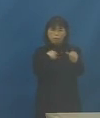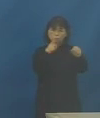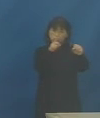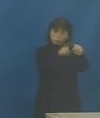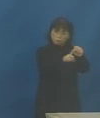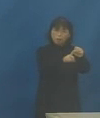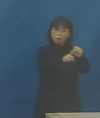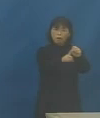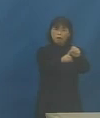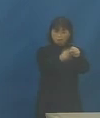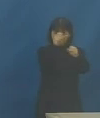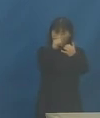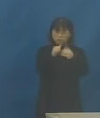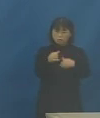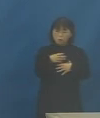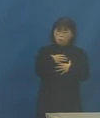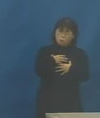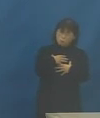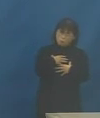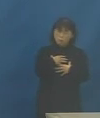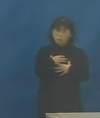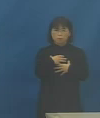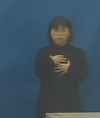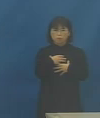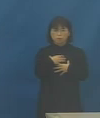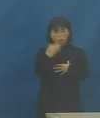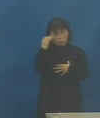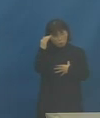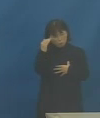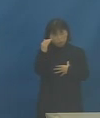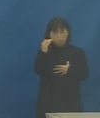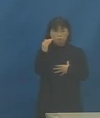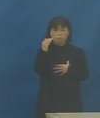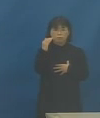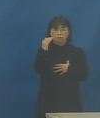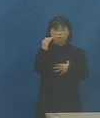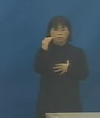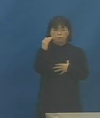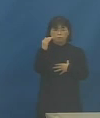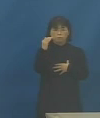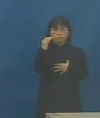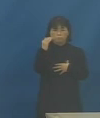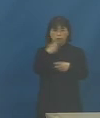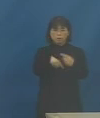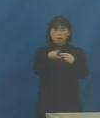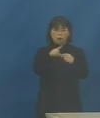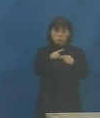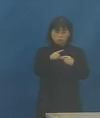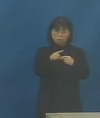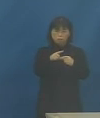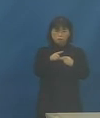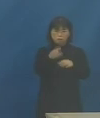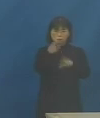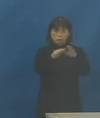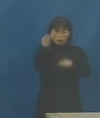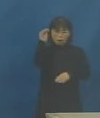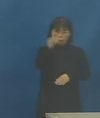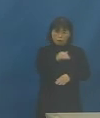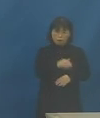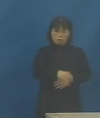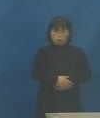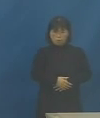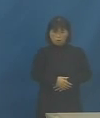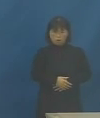不安に駆られてあの医療と込まれることがあったりさらに悪くですねあの発見されない